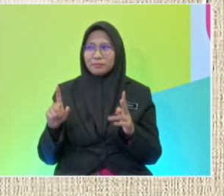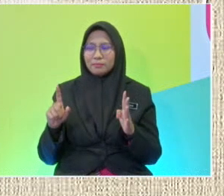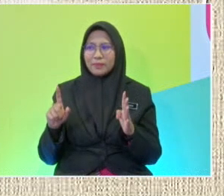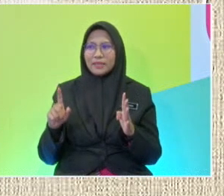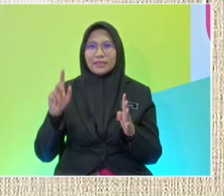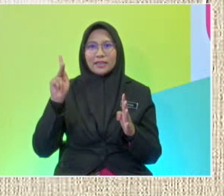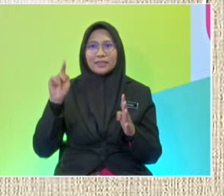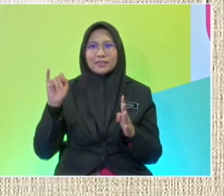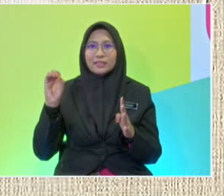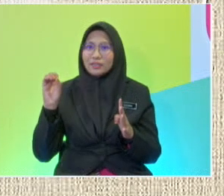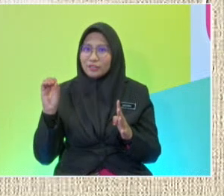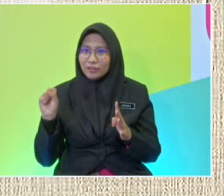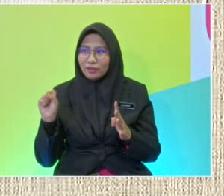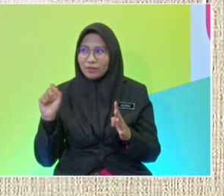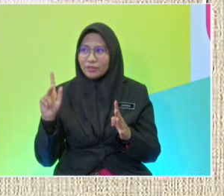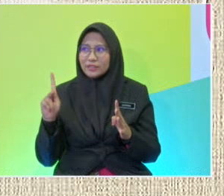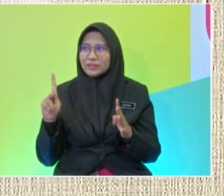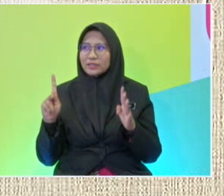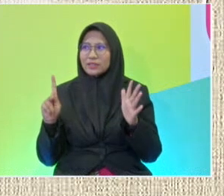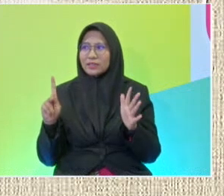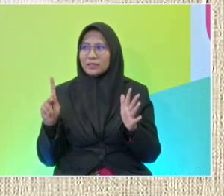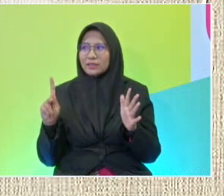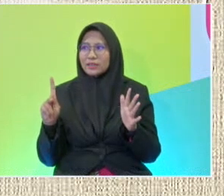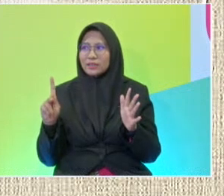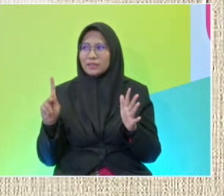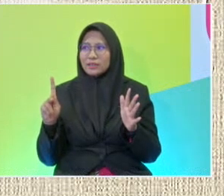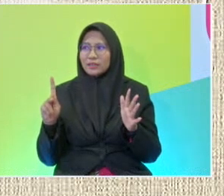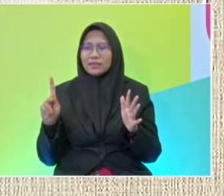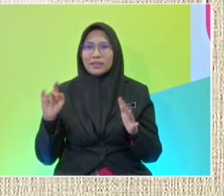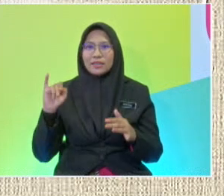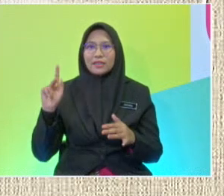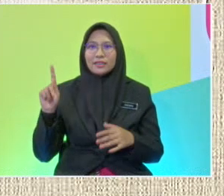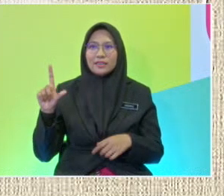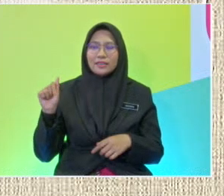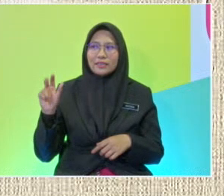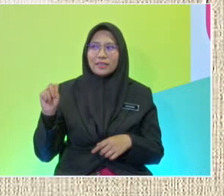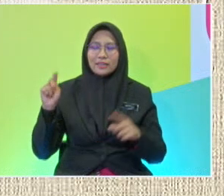yang kelima kita ada papan iklan elektronik